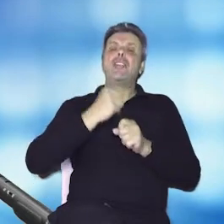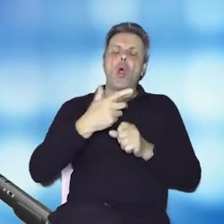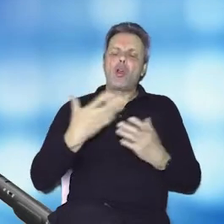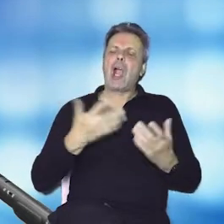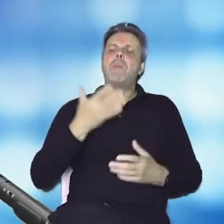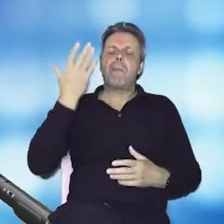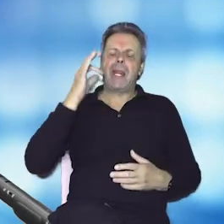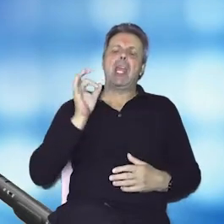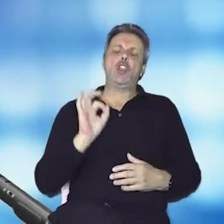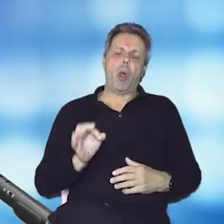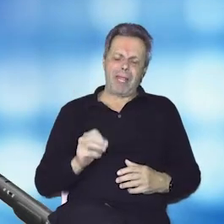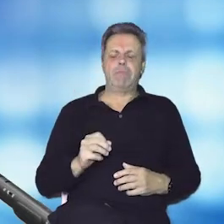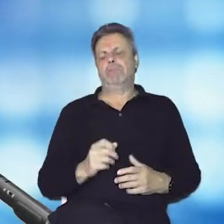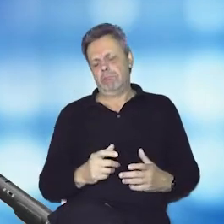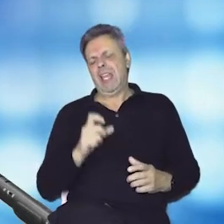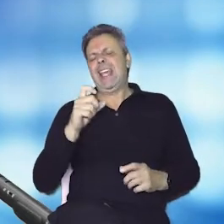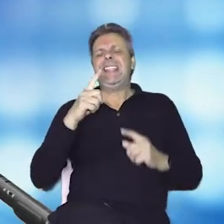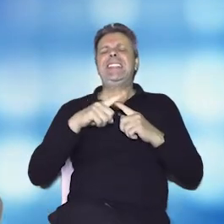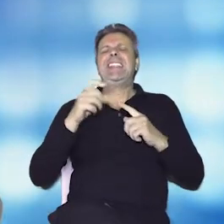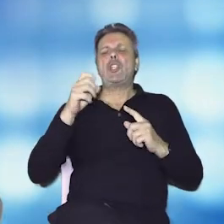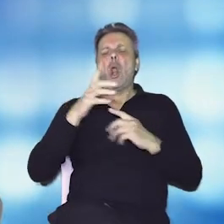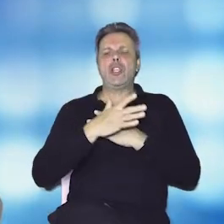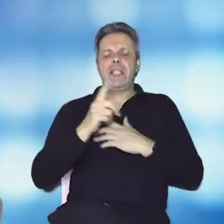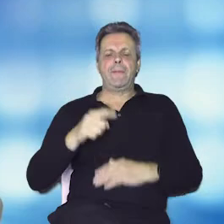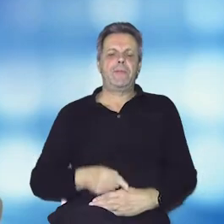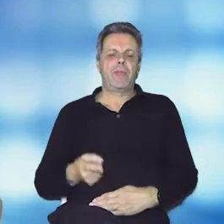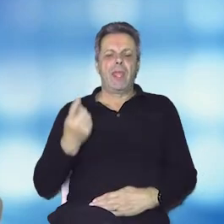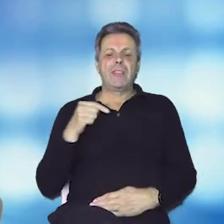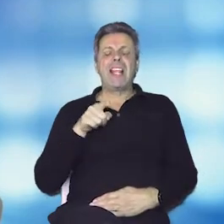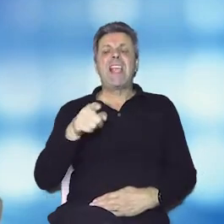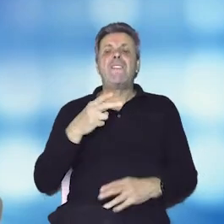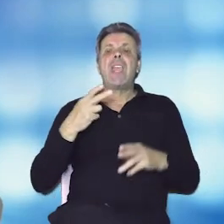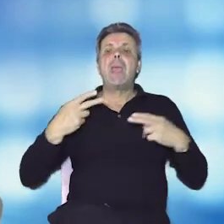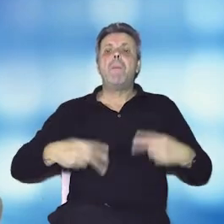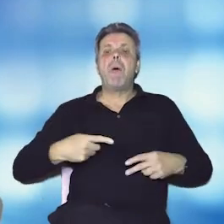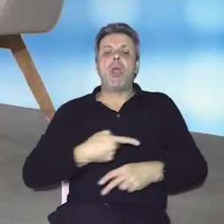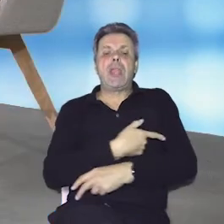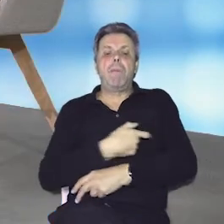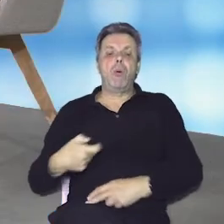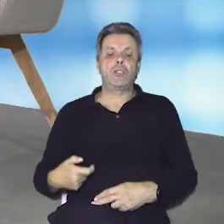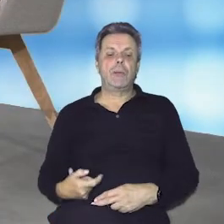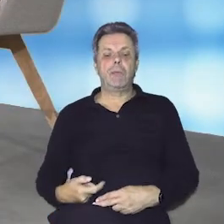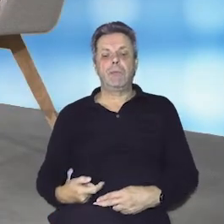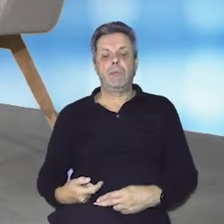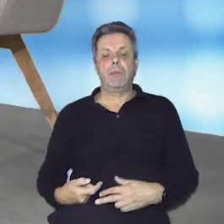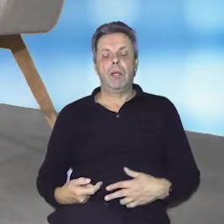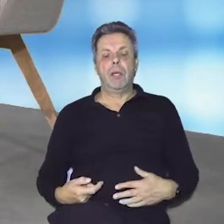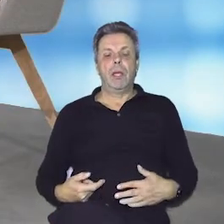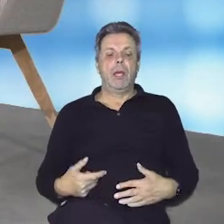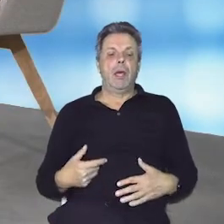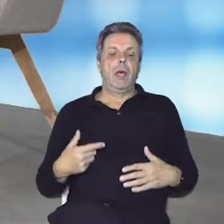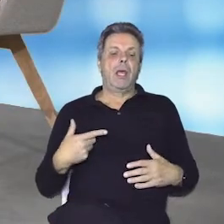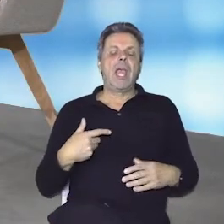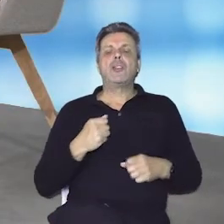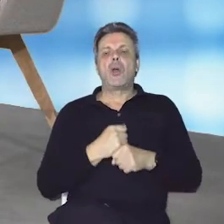mogli biti dobri citolozi. Jel se vi bojite punkcije? Da. Da, ja to radim već dugo, to sam